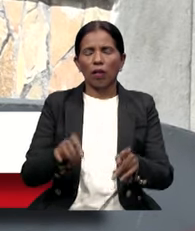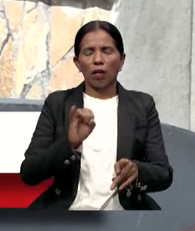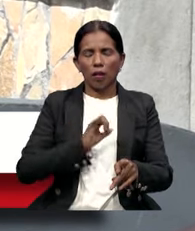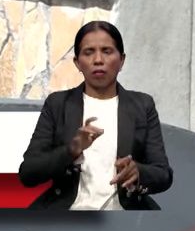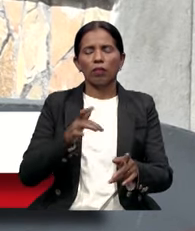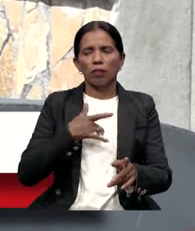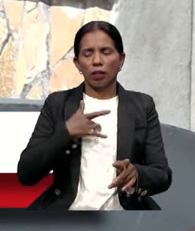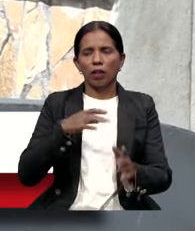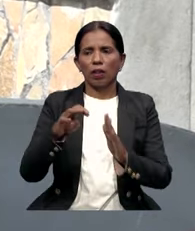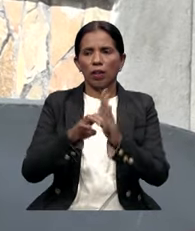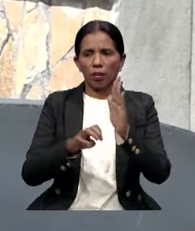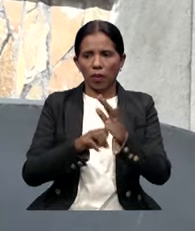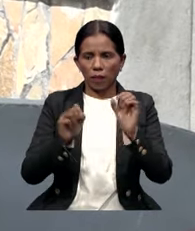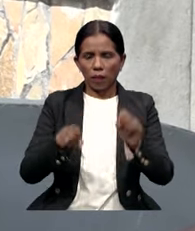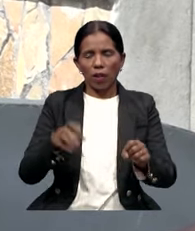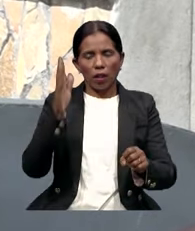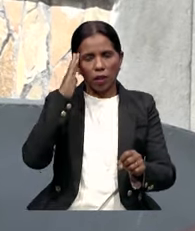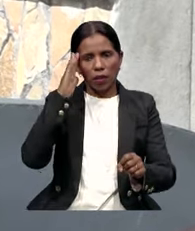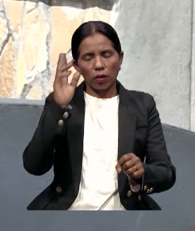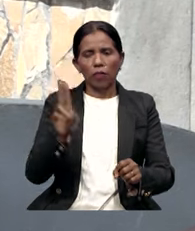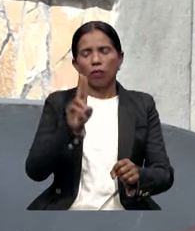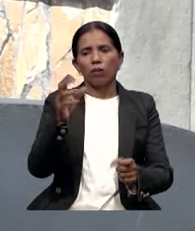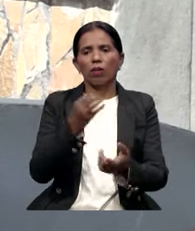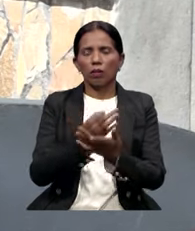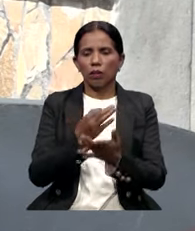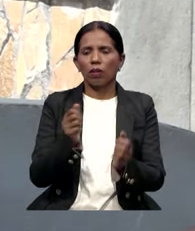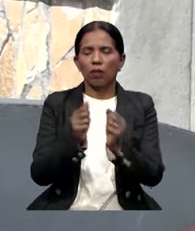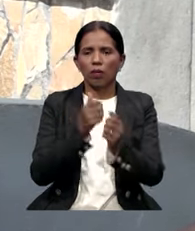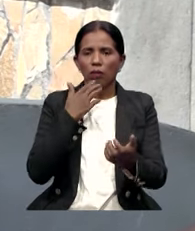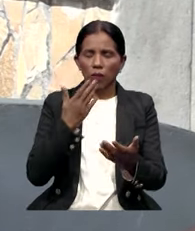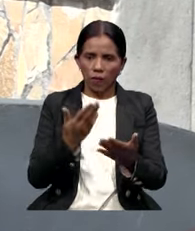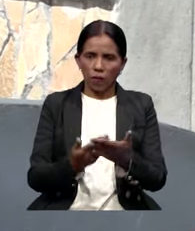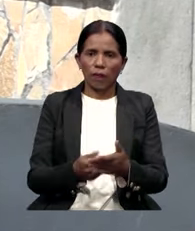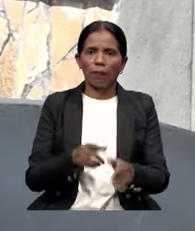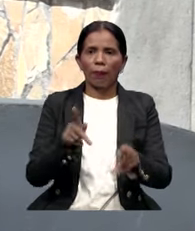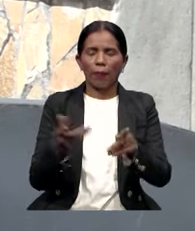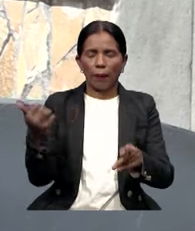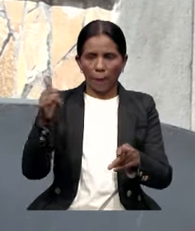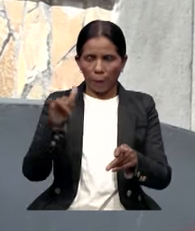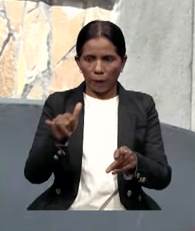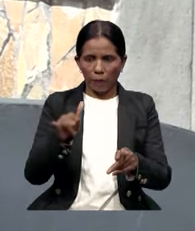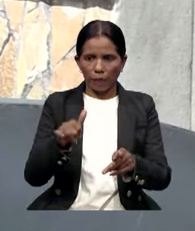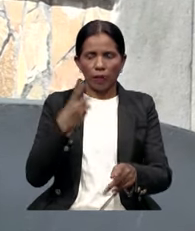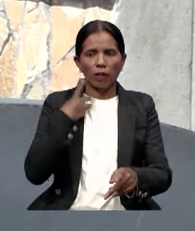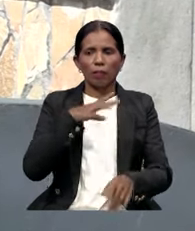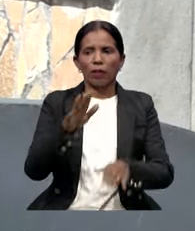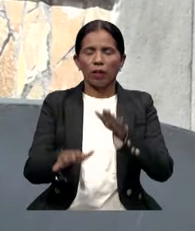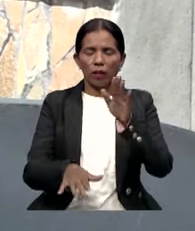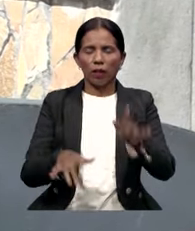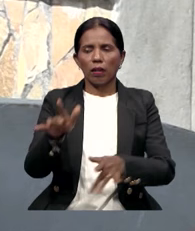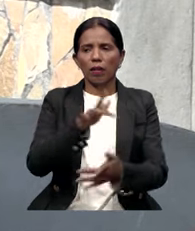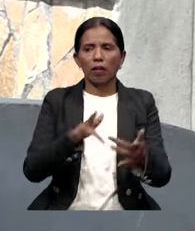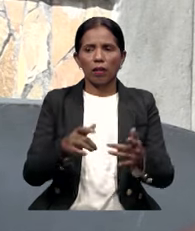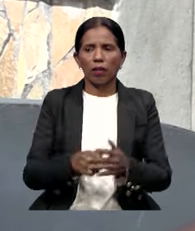bele saida bele hateni netik ba ia be jere netik ba be asa povusira amida be lao badu lao lao